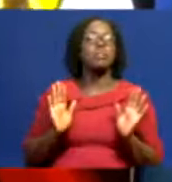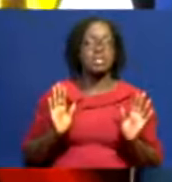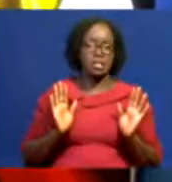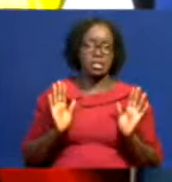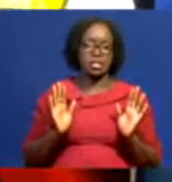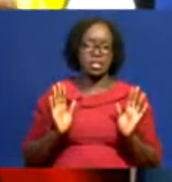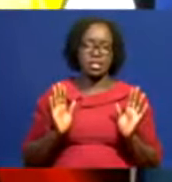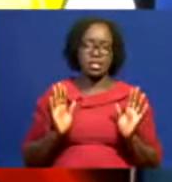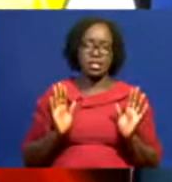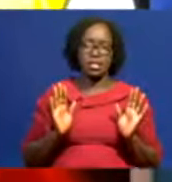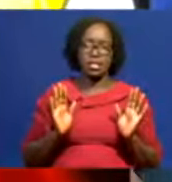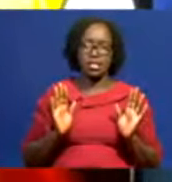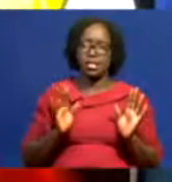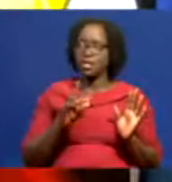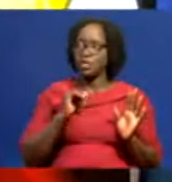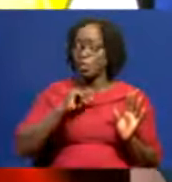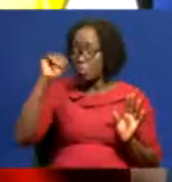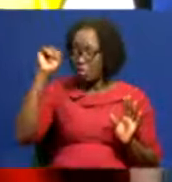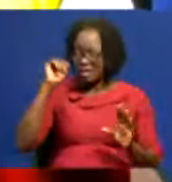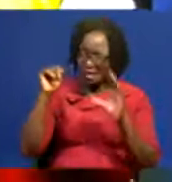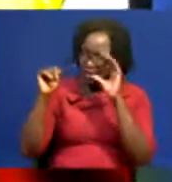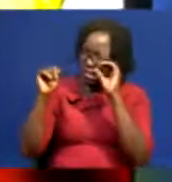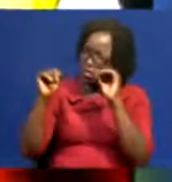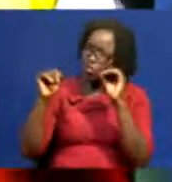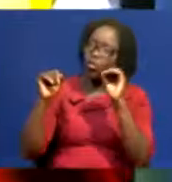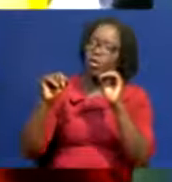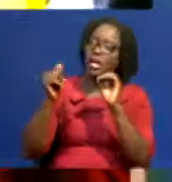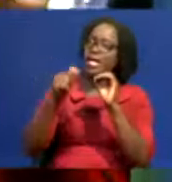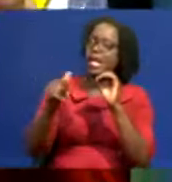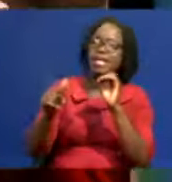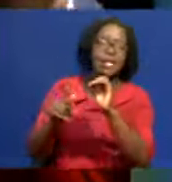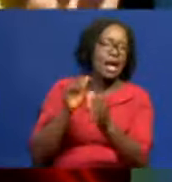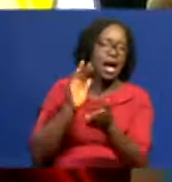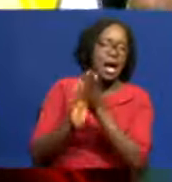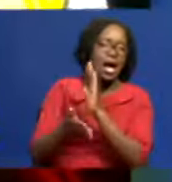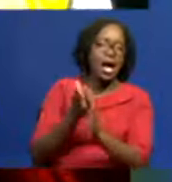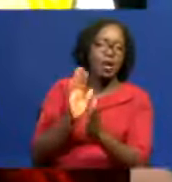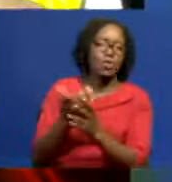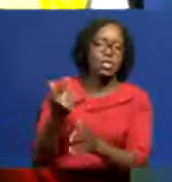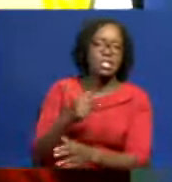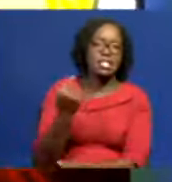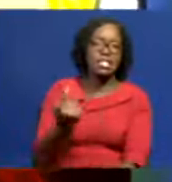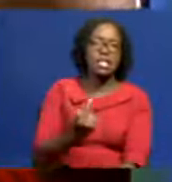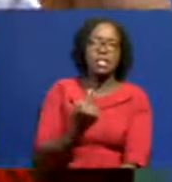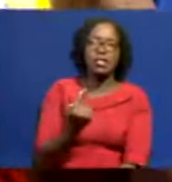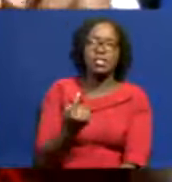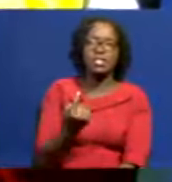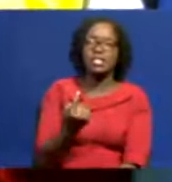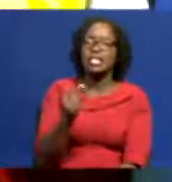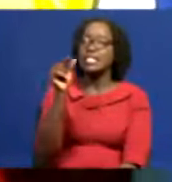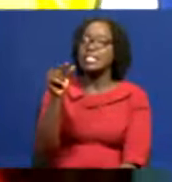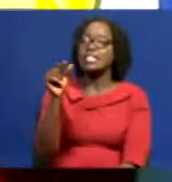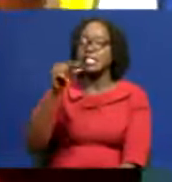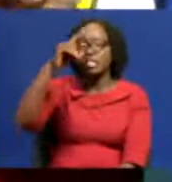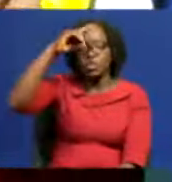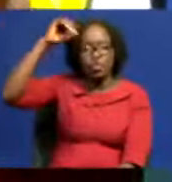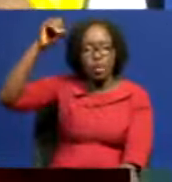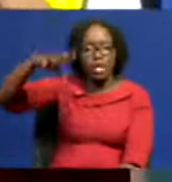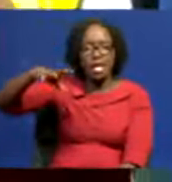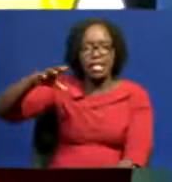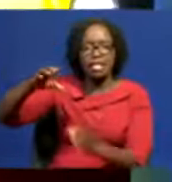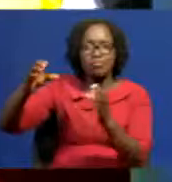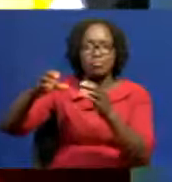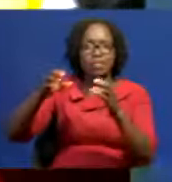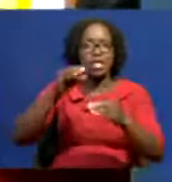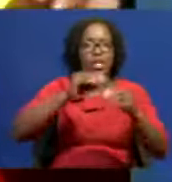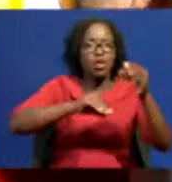tuko nao hapa. Kwa hivyo hapa hakuna politics, hakuna kitu kingine ni sisi. Hii mambo unaona kila jua kali, kila klasa